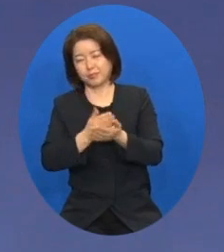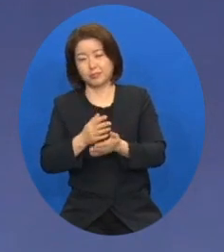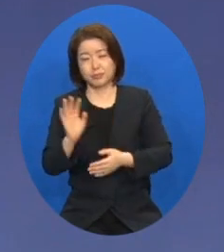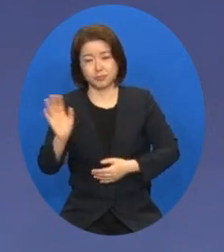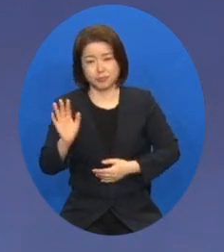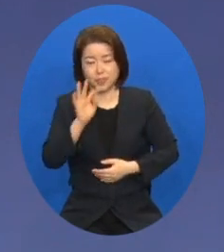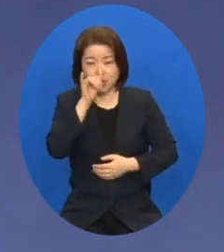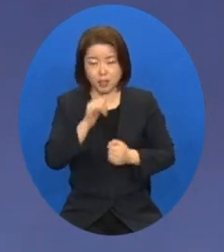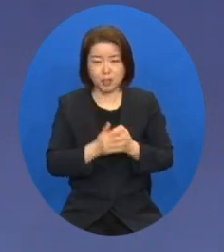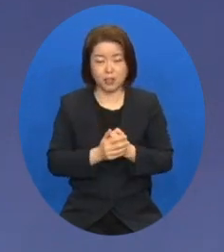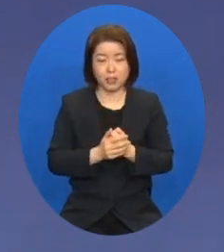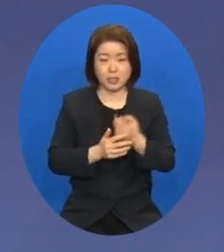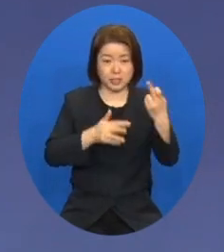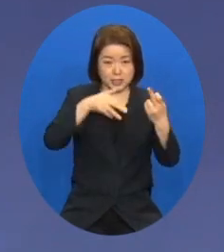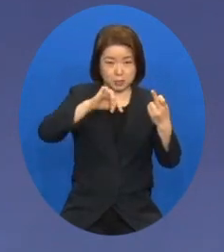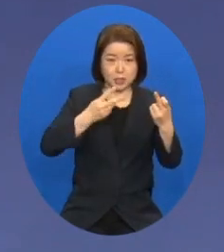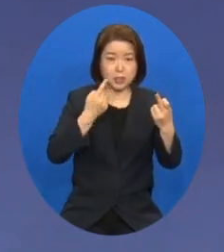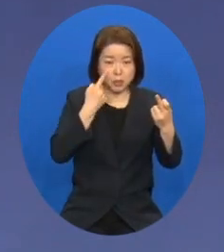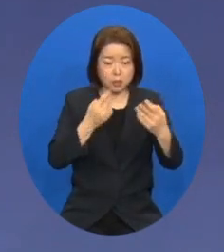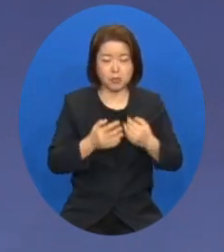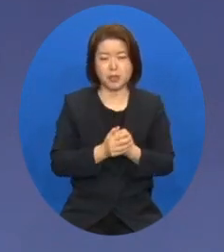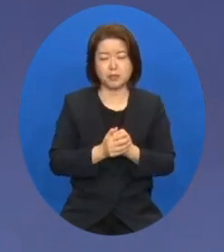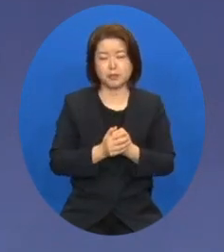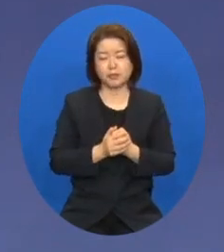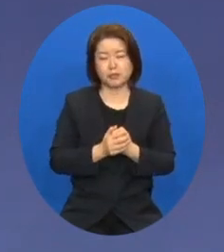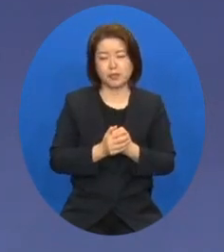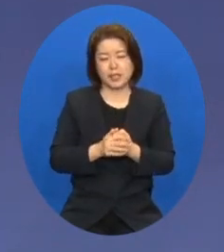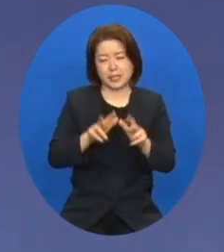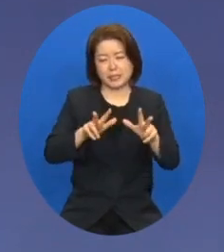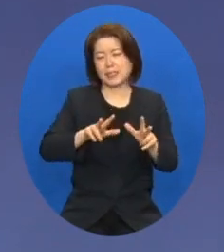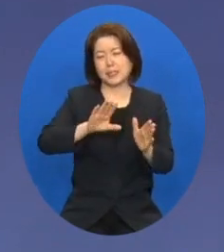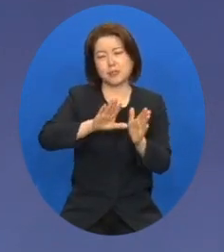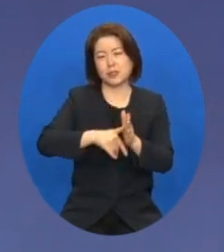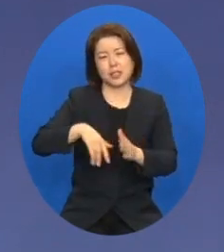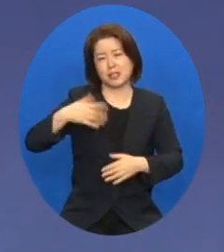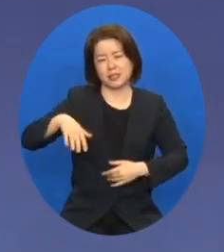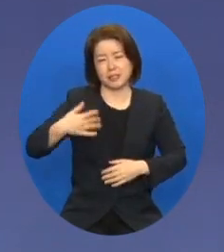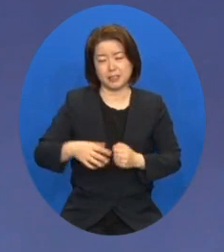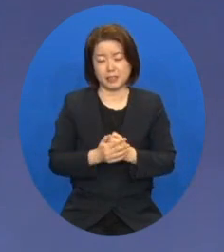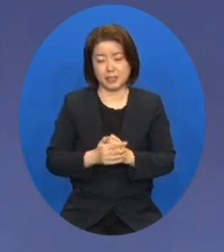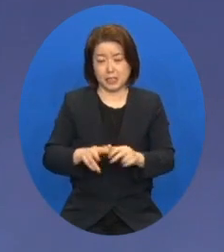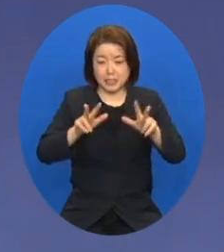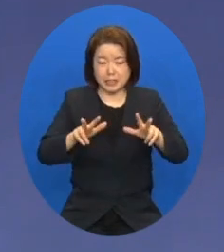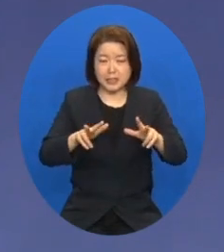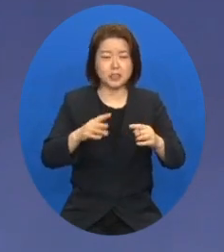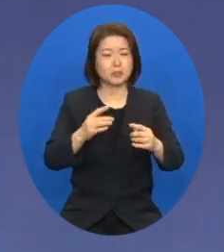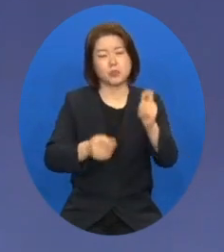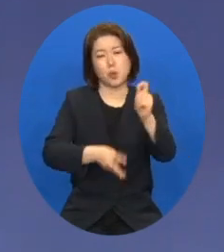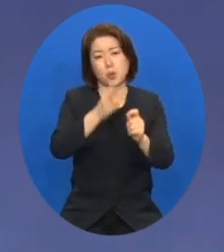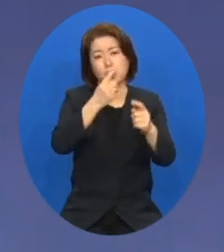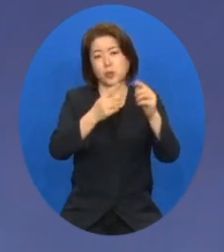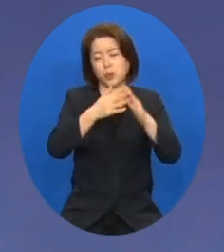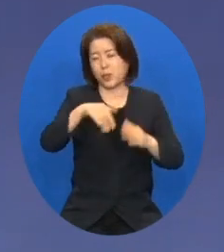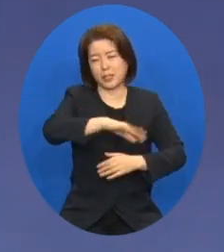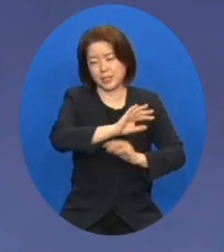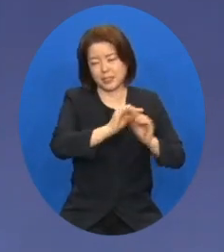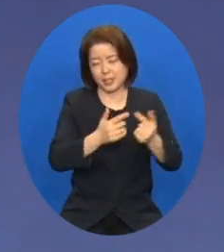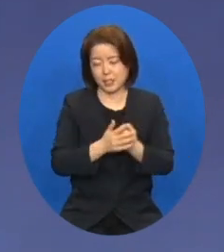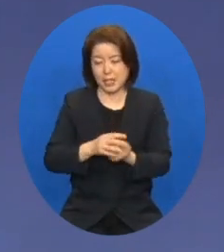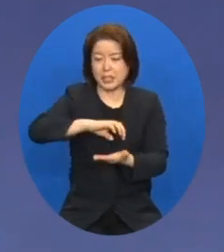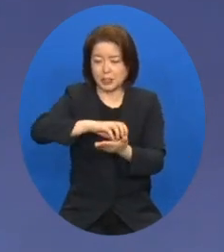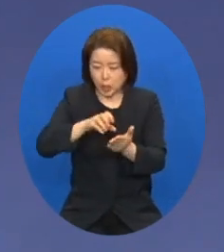은 아볼로 가 아직은 때가 아닙니 다 지금 고린도 교회에 가지 않겠습니다 적절한 테가 없는